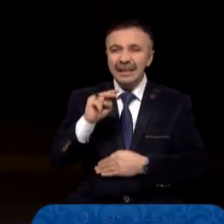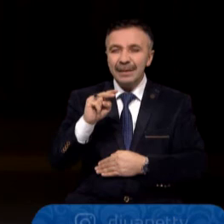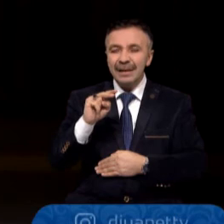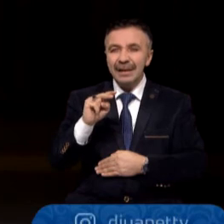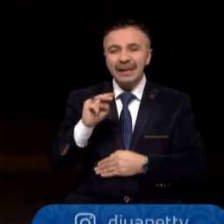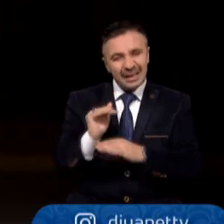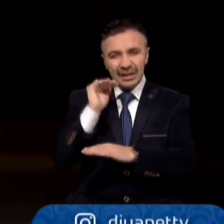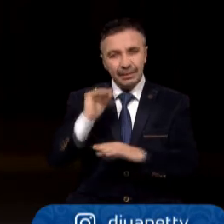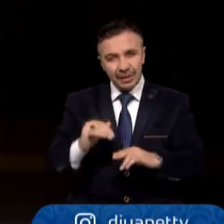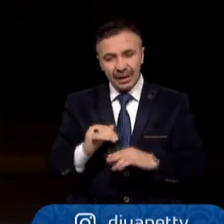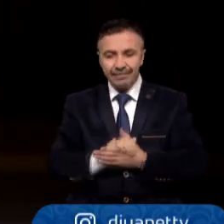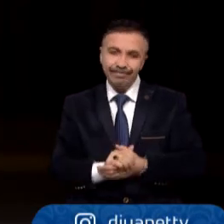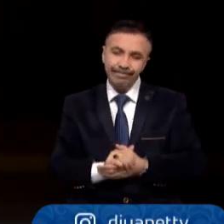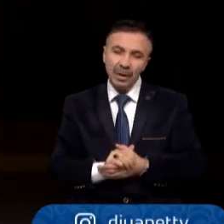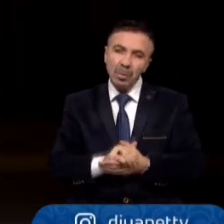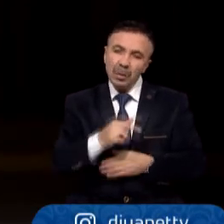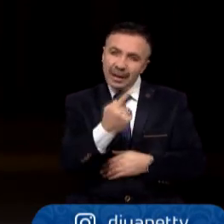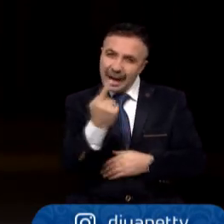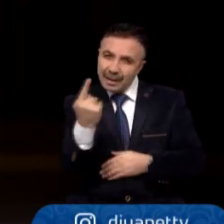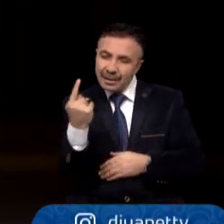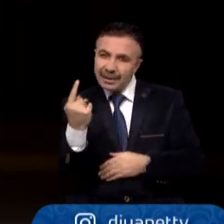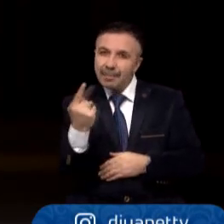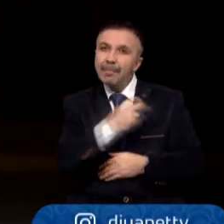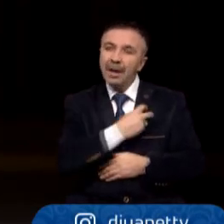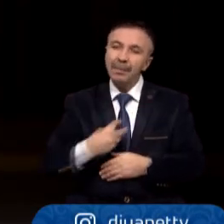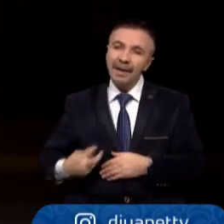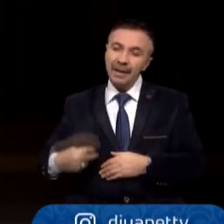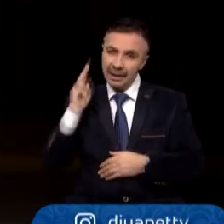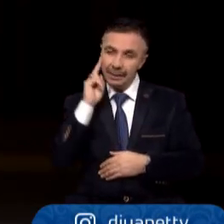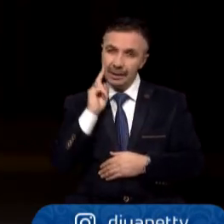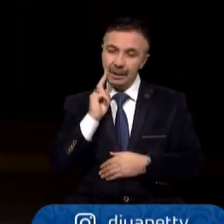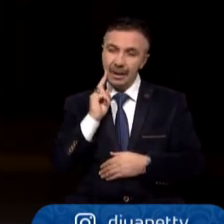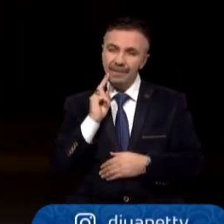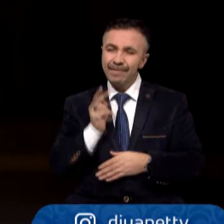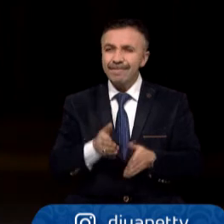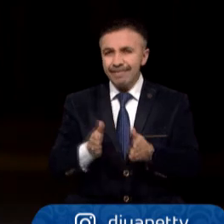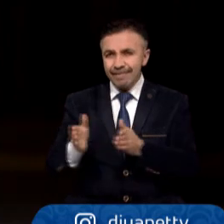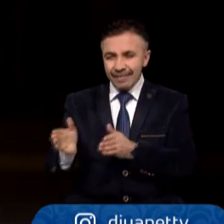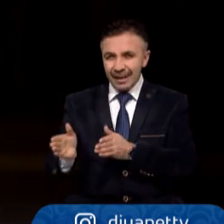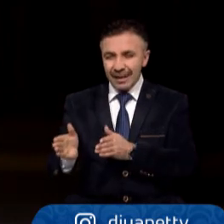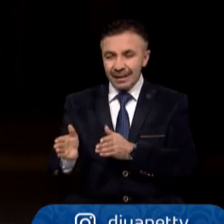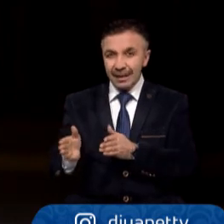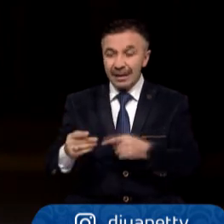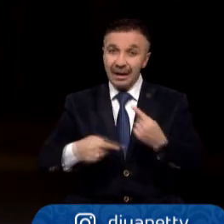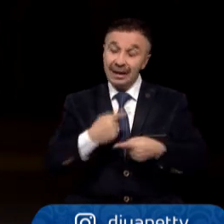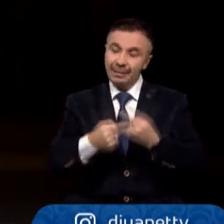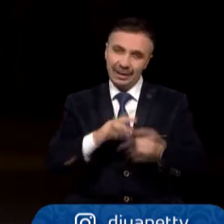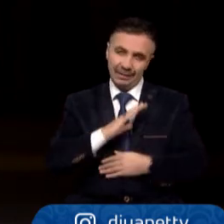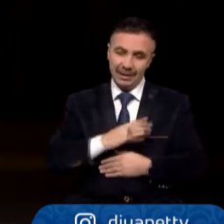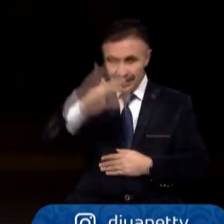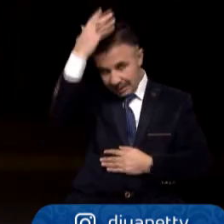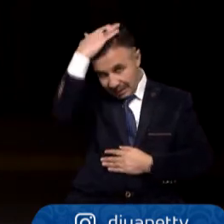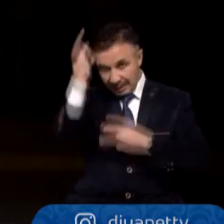taşımışlar var Bunlardan her birisinin Peygamber Efendimizle ayrı bir akrabalığı var